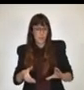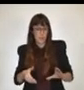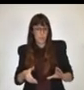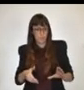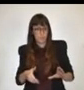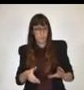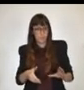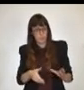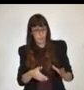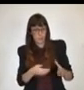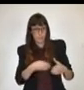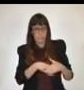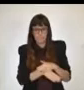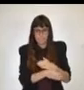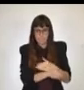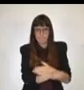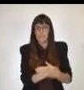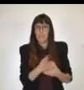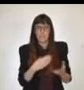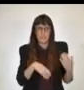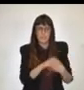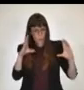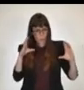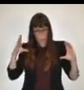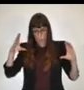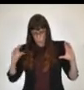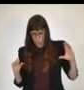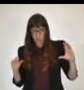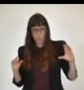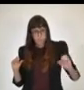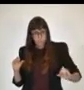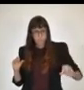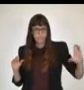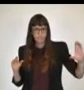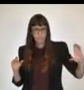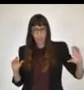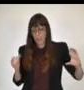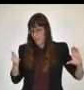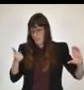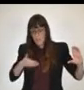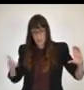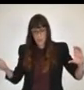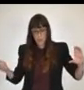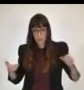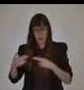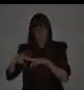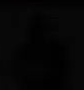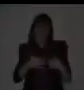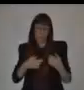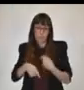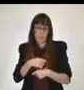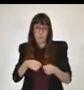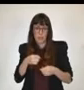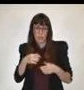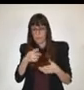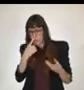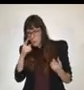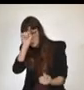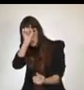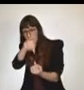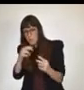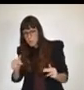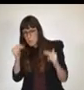douteuses. 8,7 millions d'euros. Oui, on peut dire que la caisse a été cramée. Le contexte